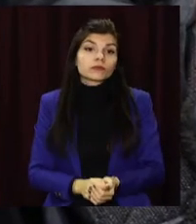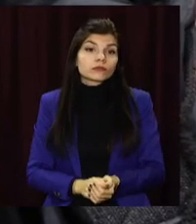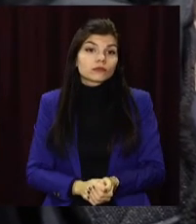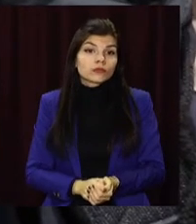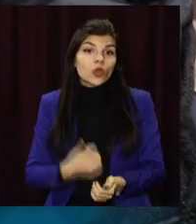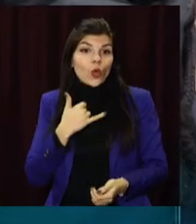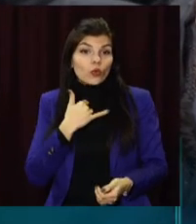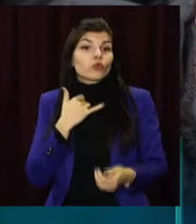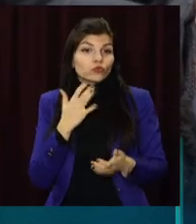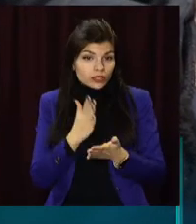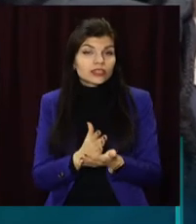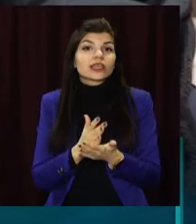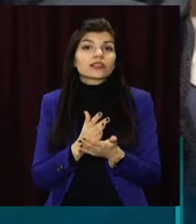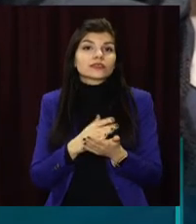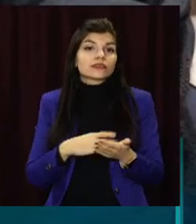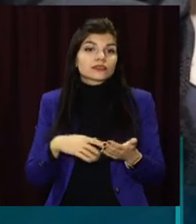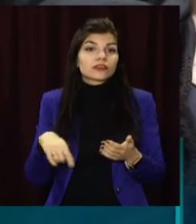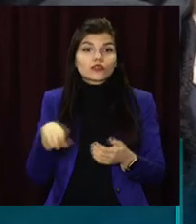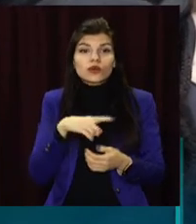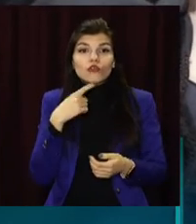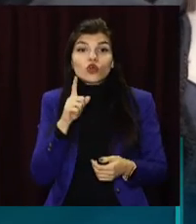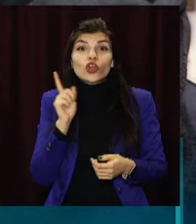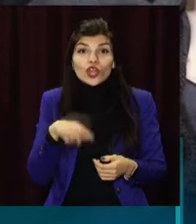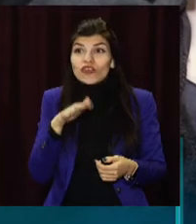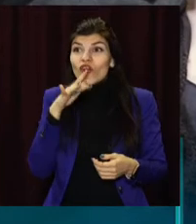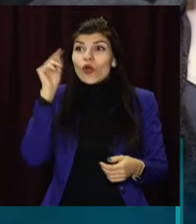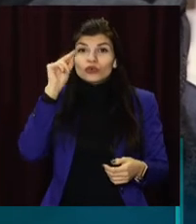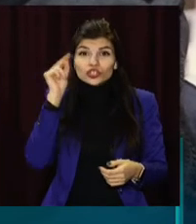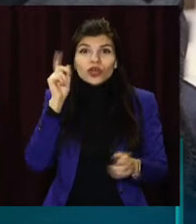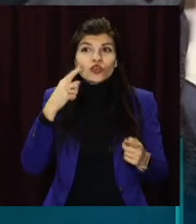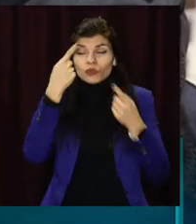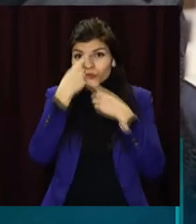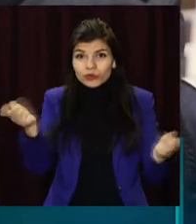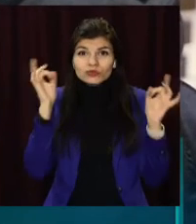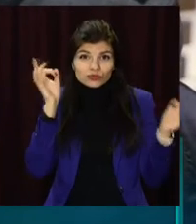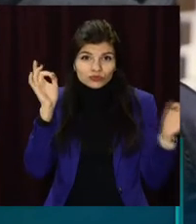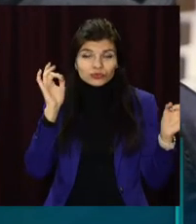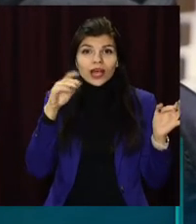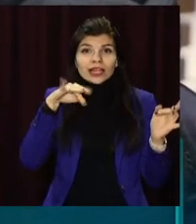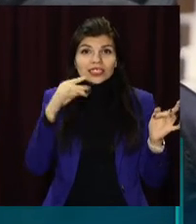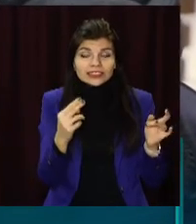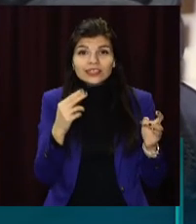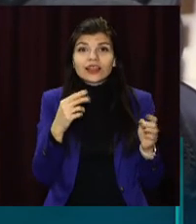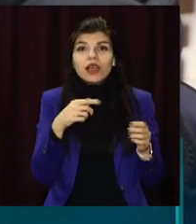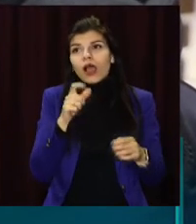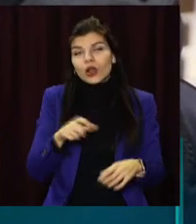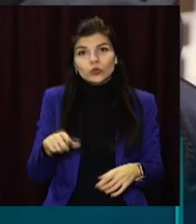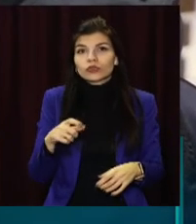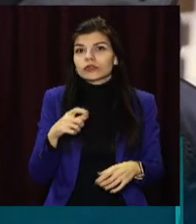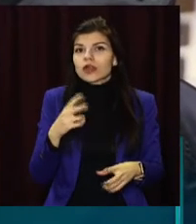В нашому суспільстві недолік той, що навіть під час навчання, під час оповіщення в торговому центрі,